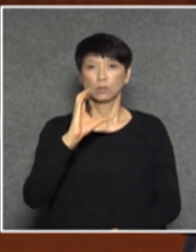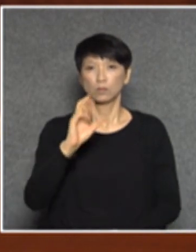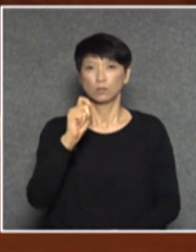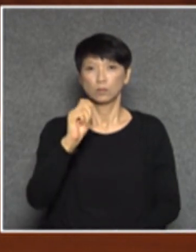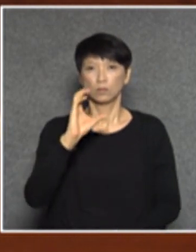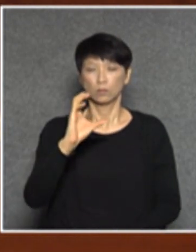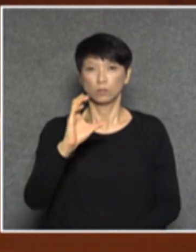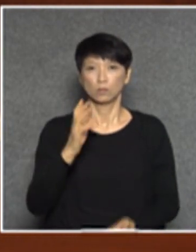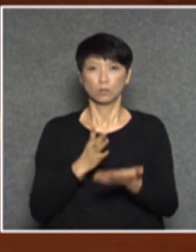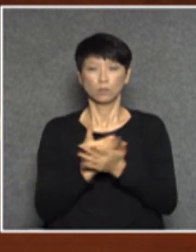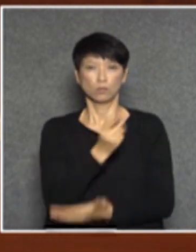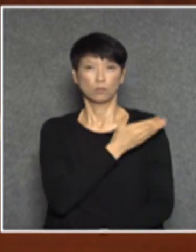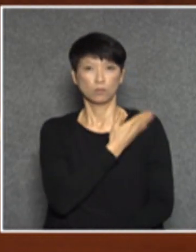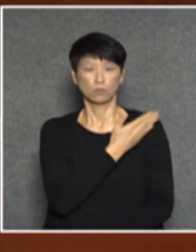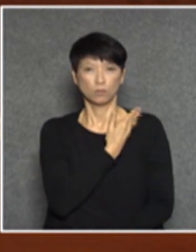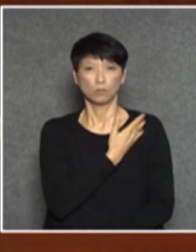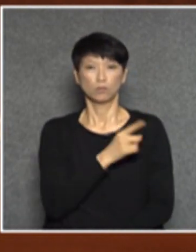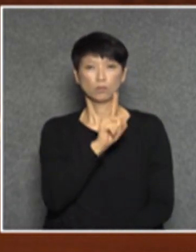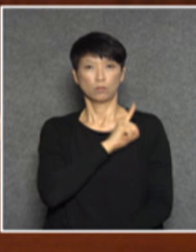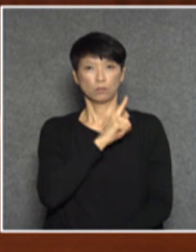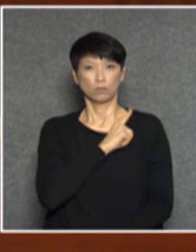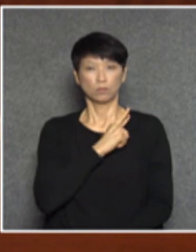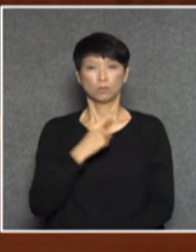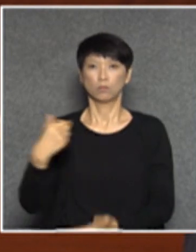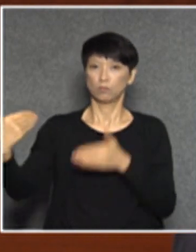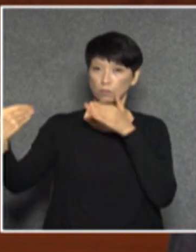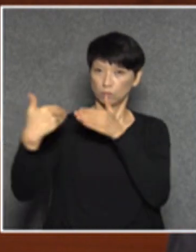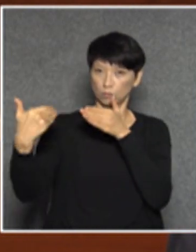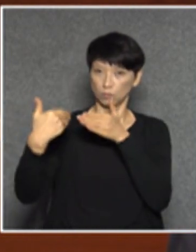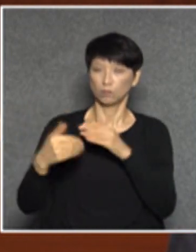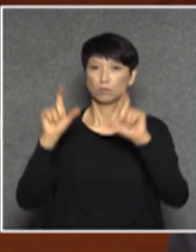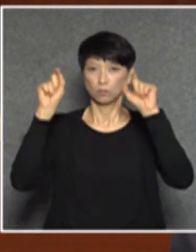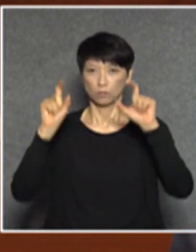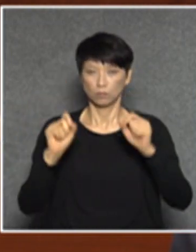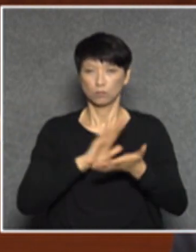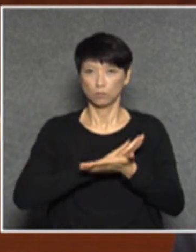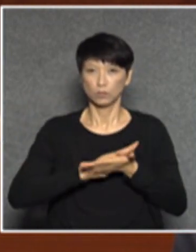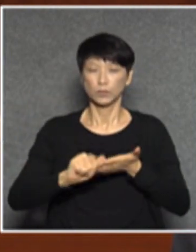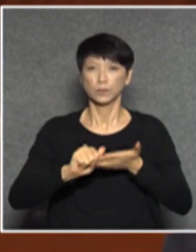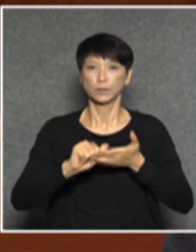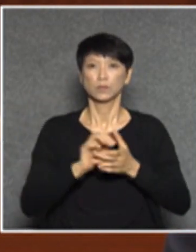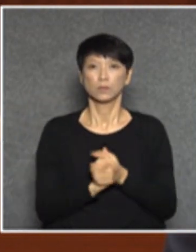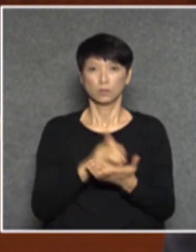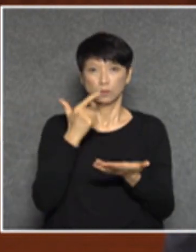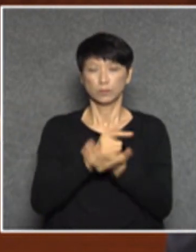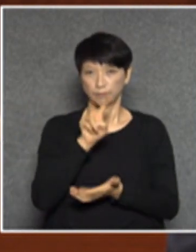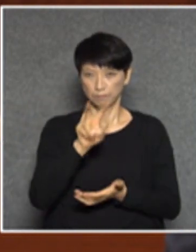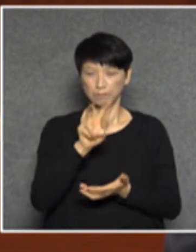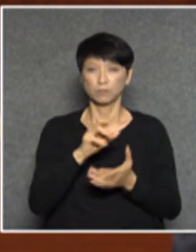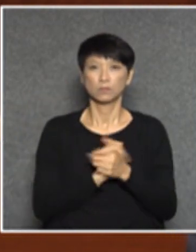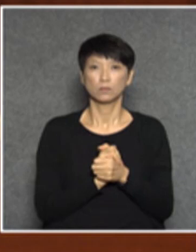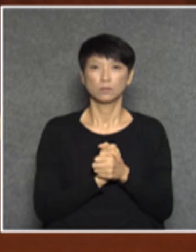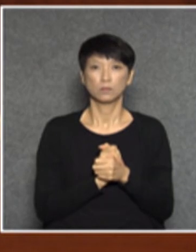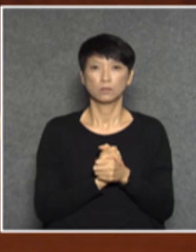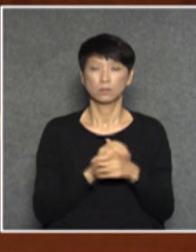我當面做咗一個報告，説明咧特區政府同埋我本人對有關問題嗰個重視程度。 呢四個方面係乜嘢